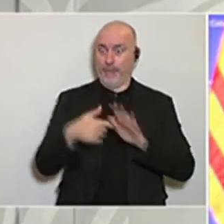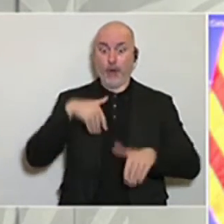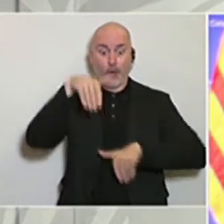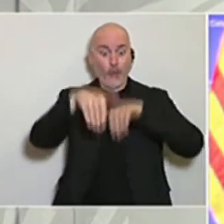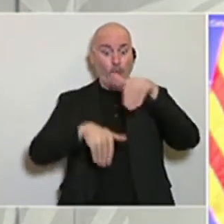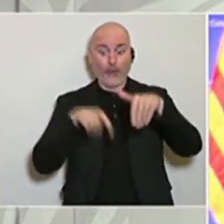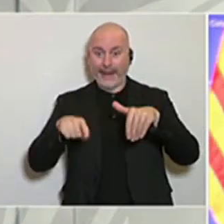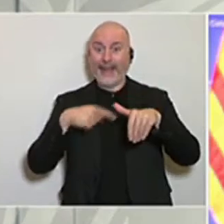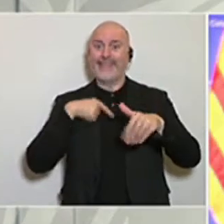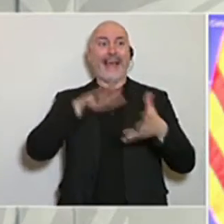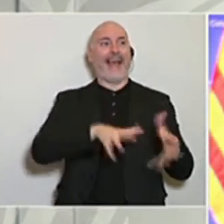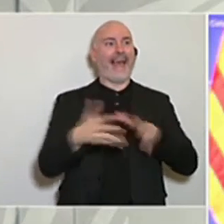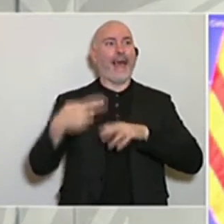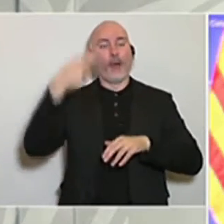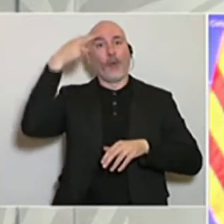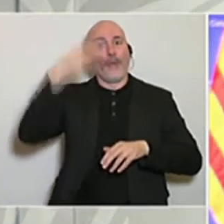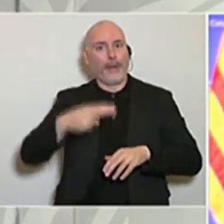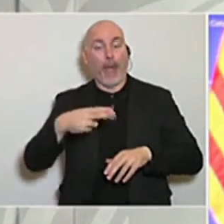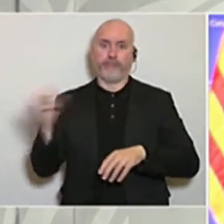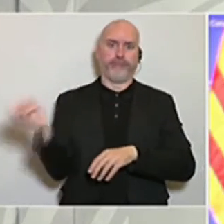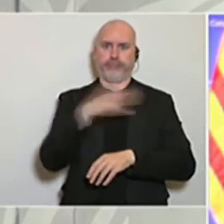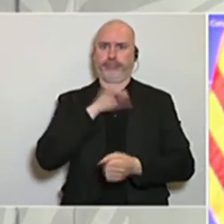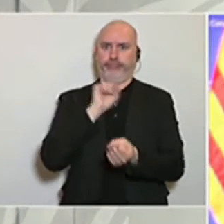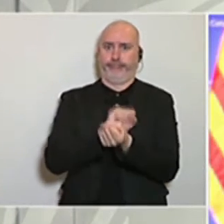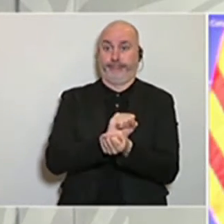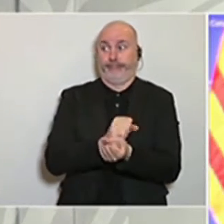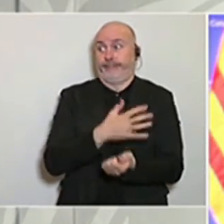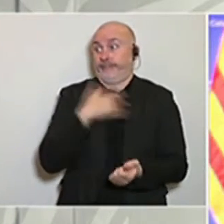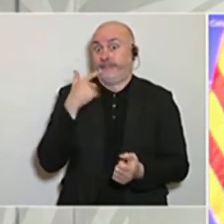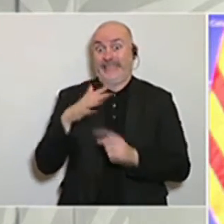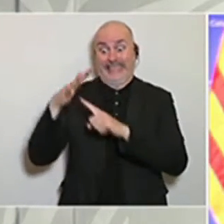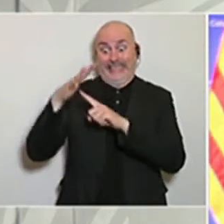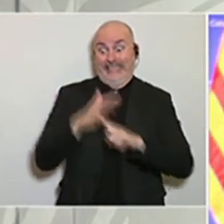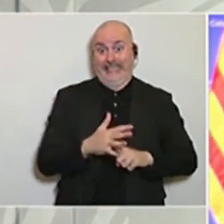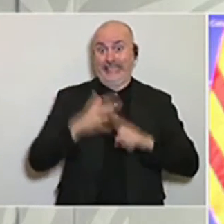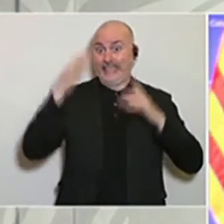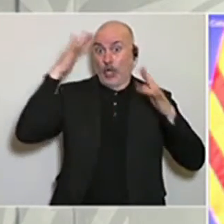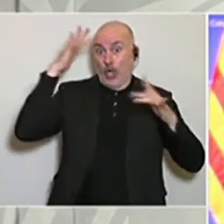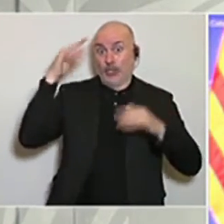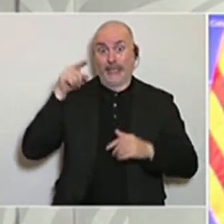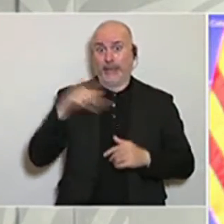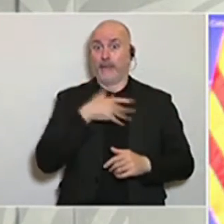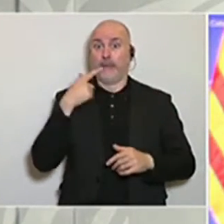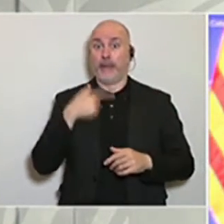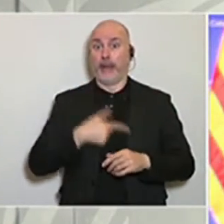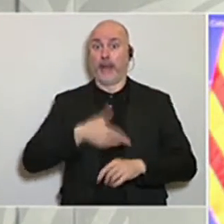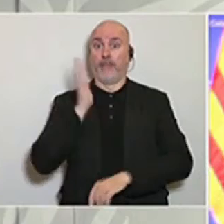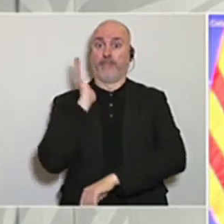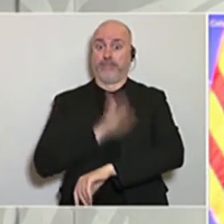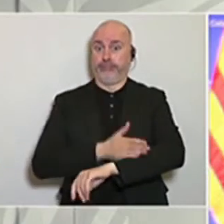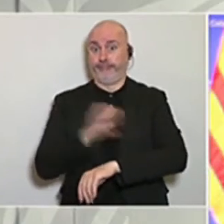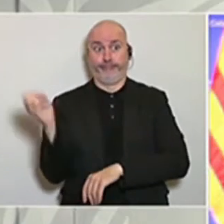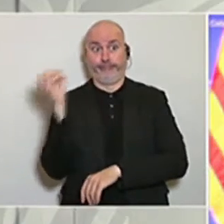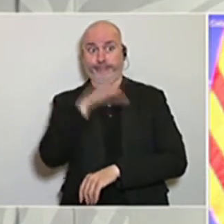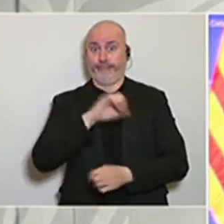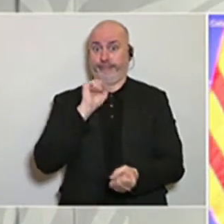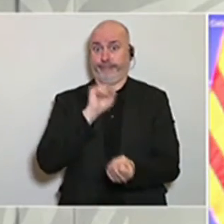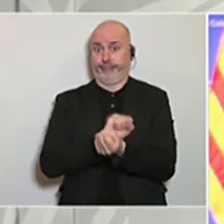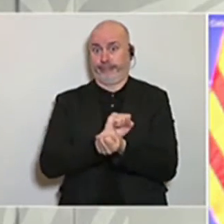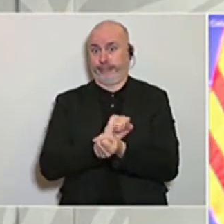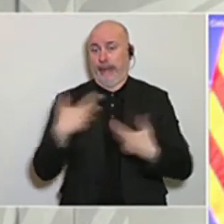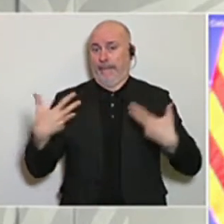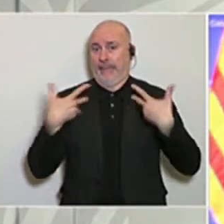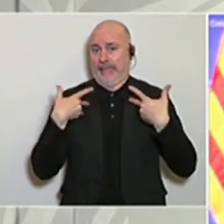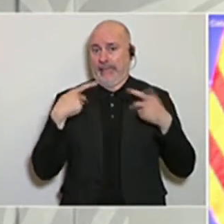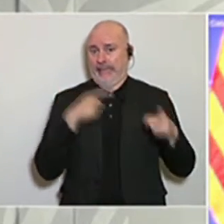doncs, en aquest sentit, la discriminació ideològica és el fet de que els hagin estat condemnats i estiguin patint una pena de presó. En el cas de